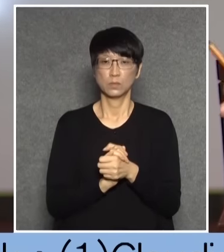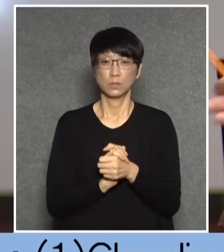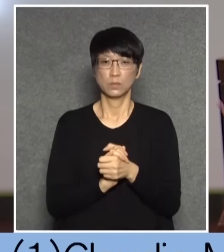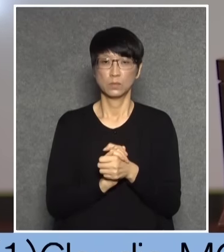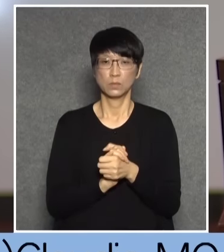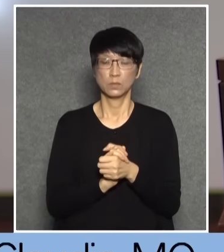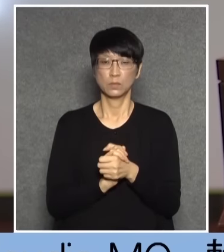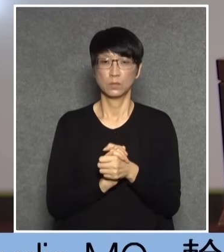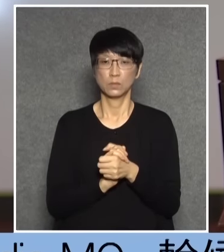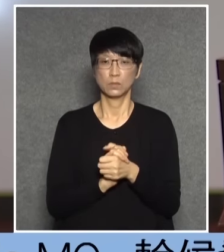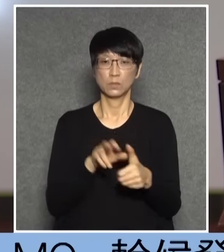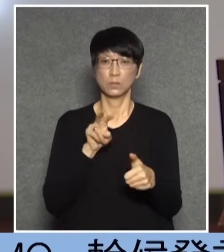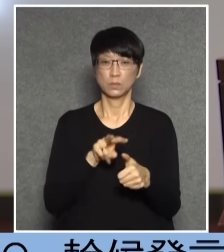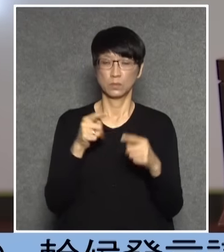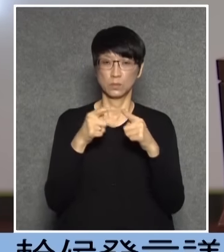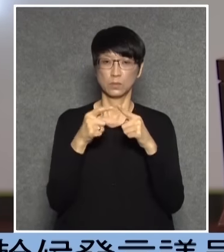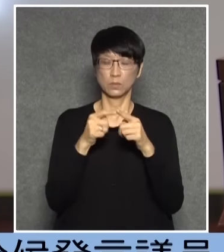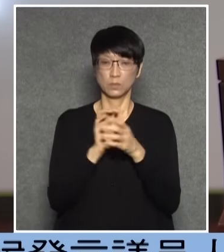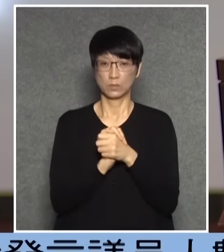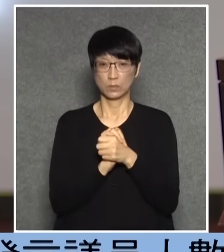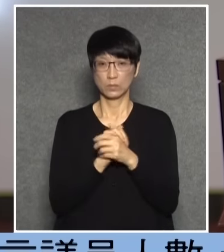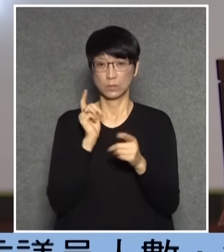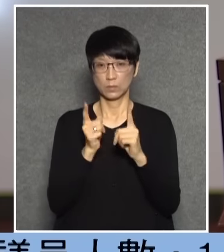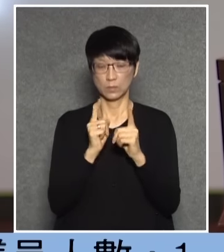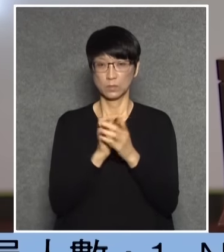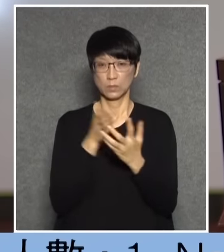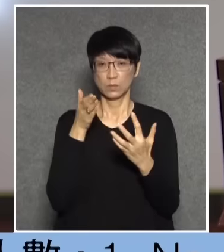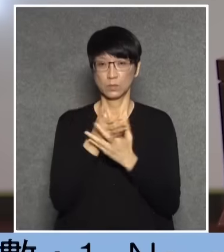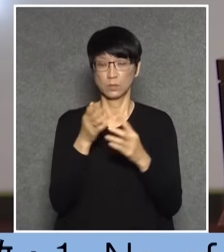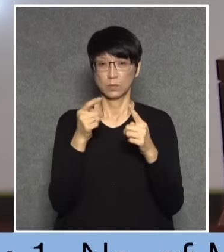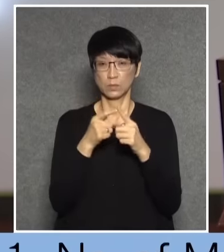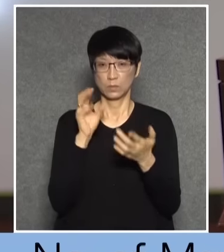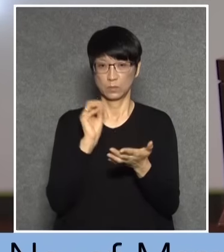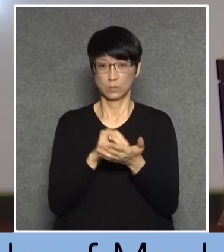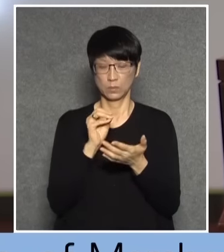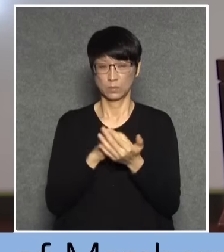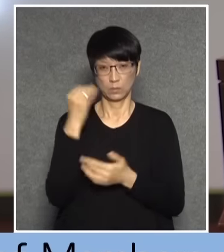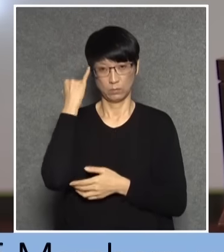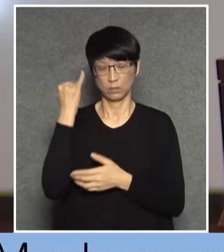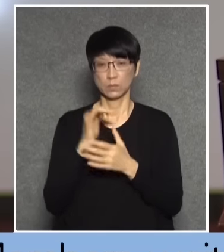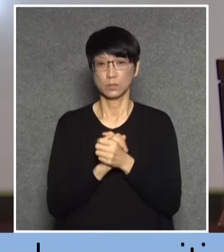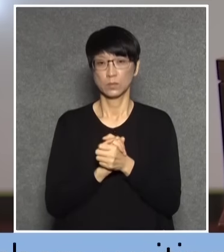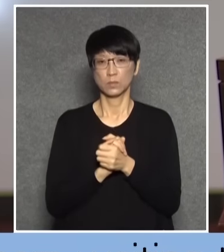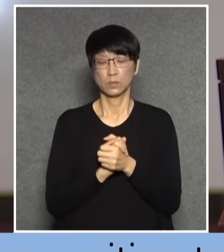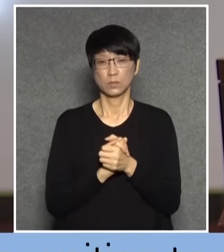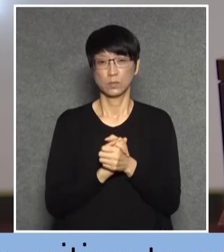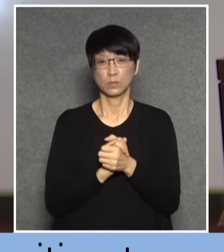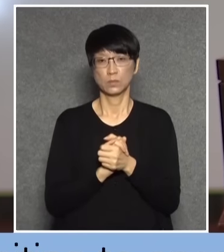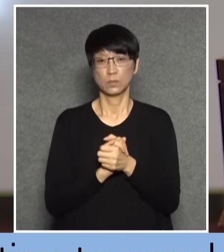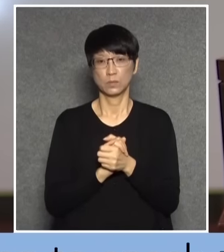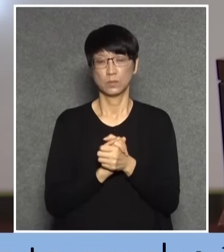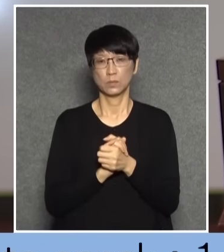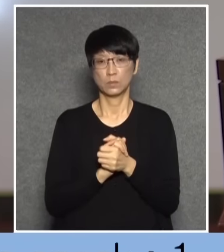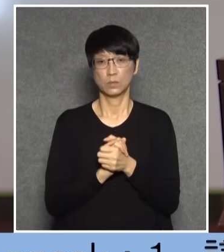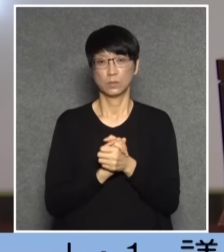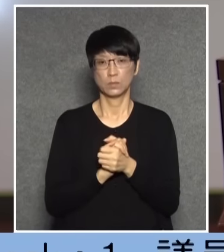喂，被監察那些人或者被這個截取通訊那些人一定是不會知道的，是吧？不會知道自